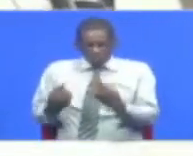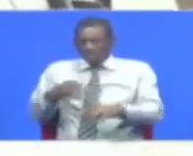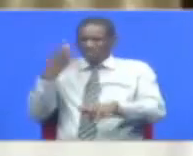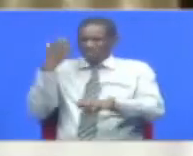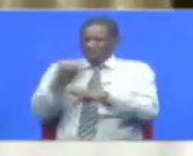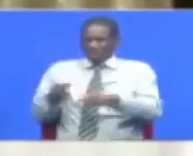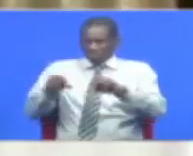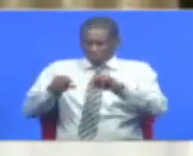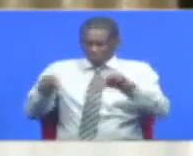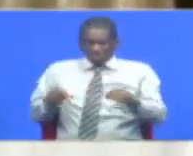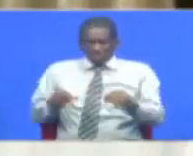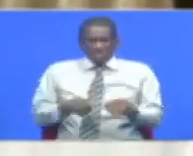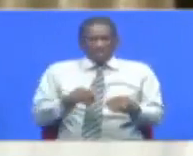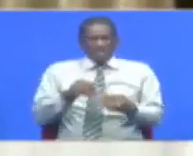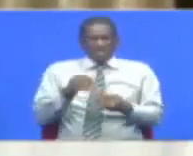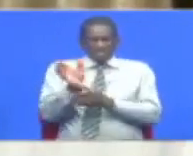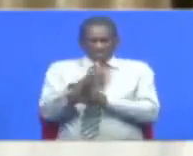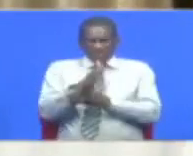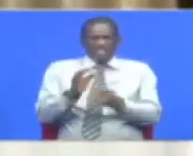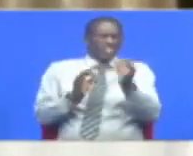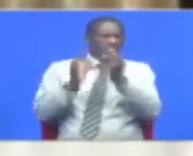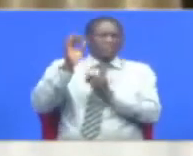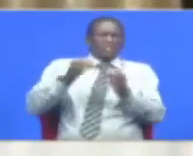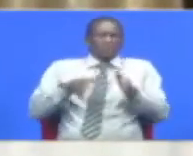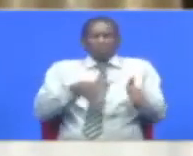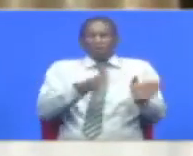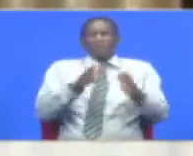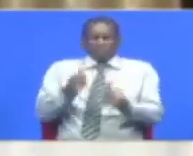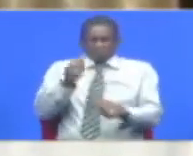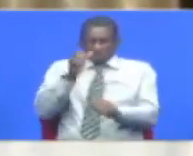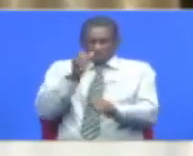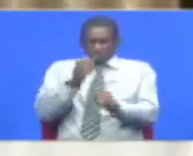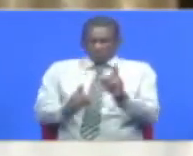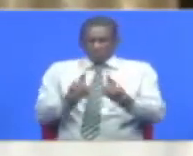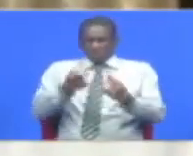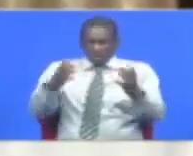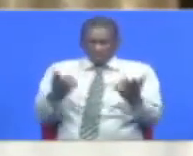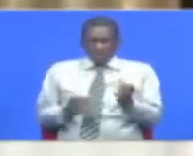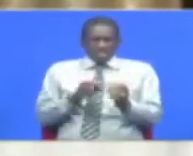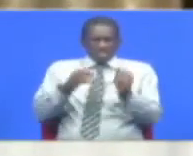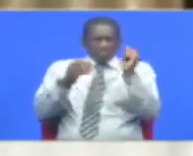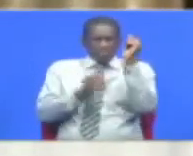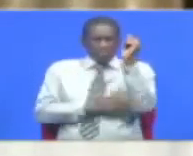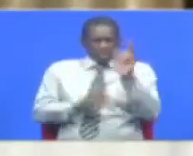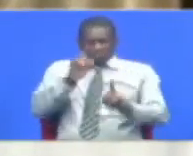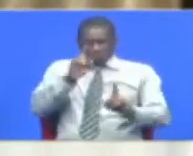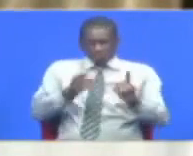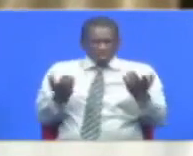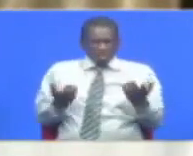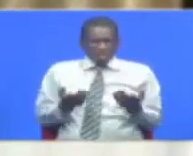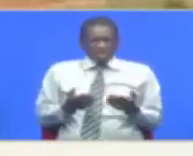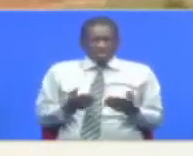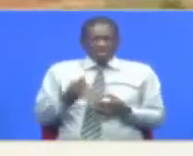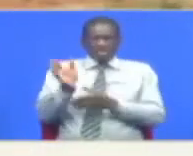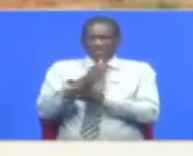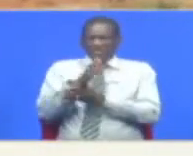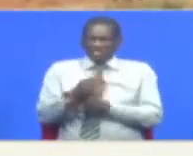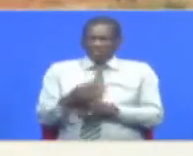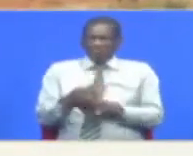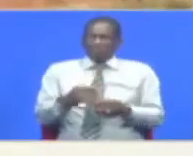ngumu. Samaki inategemea vile wewe mwenyewe umeipika, eh. Ukipika mbaya wewe utaona samaki ni ya China.